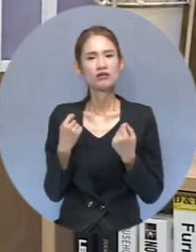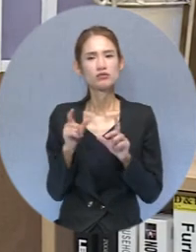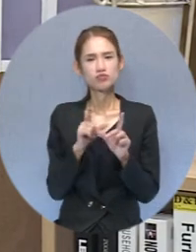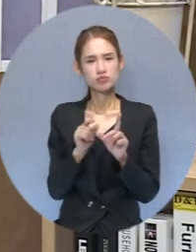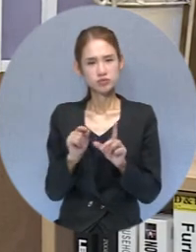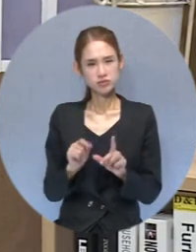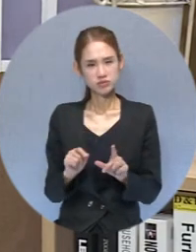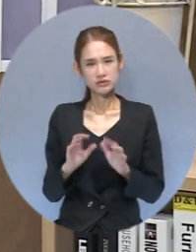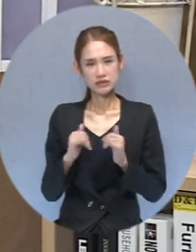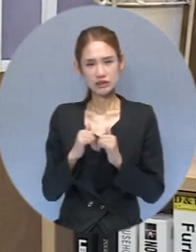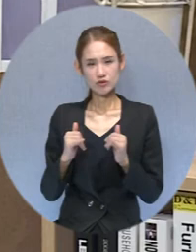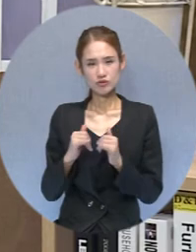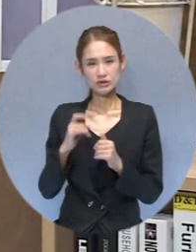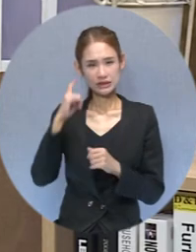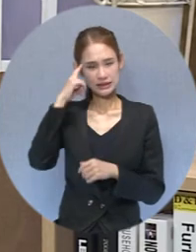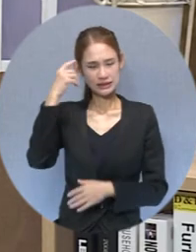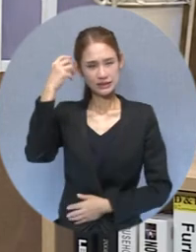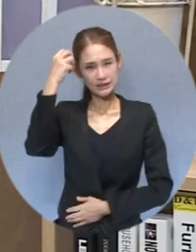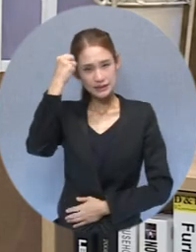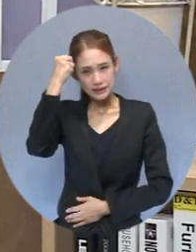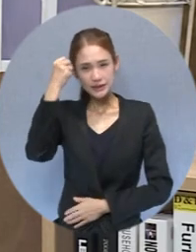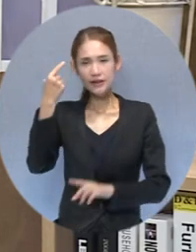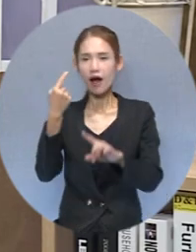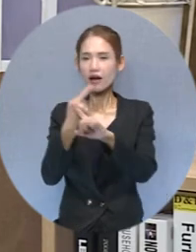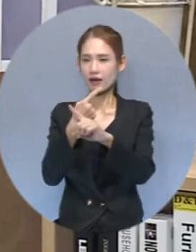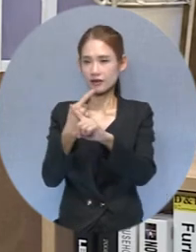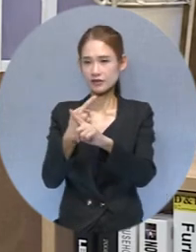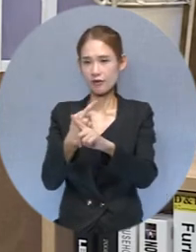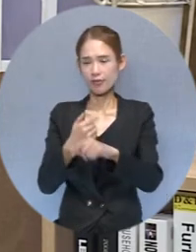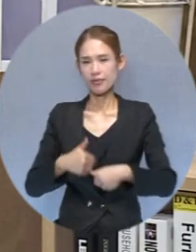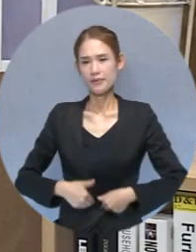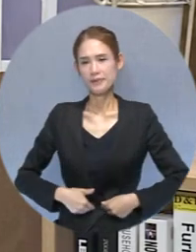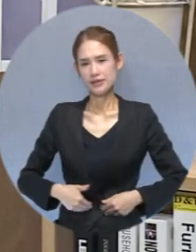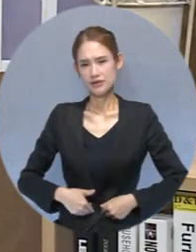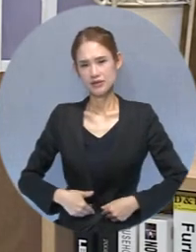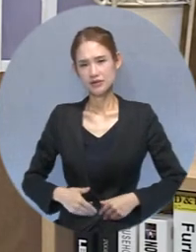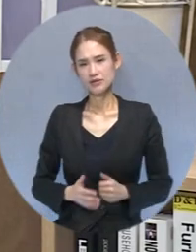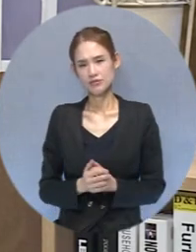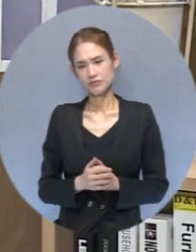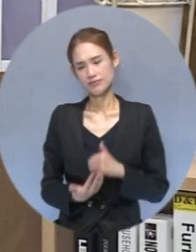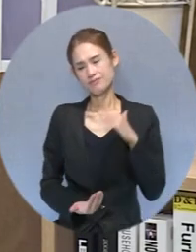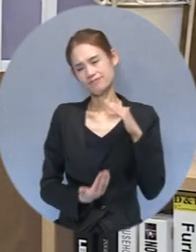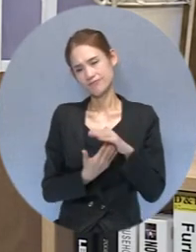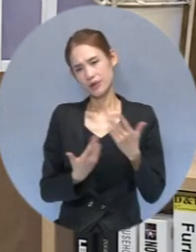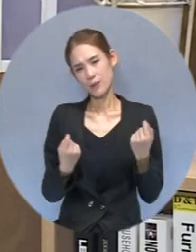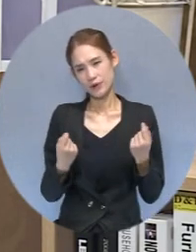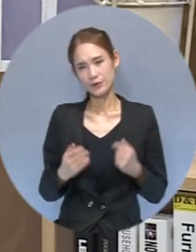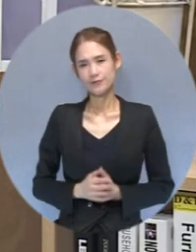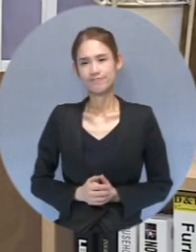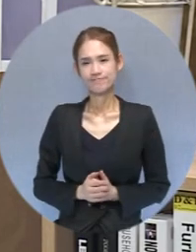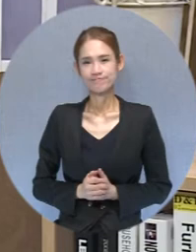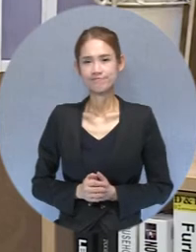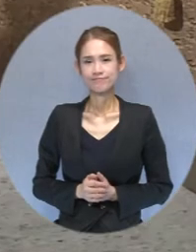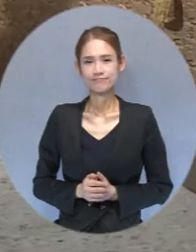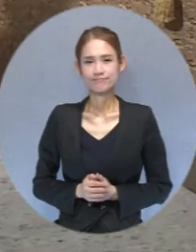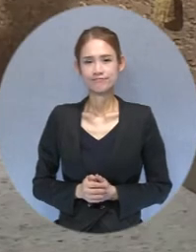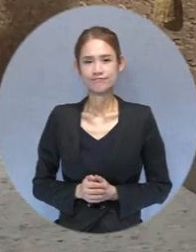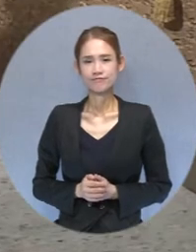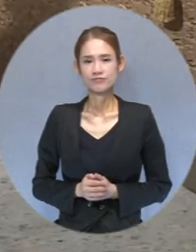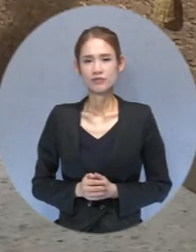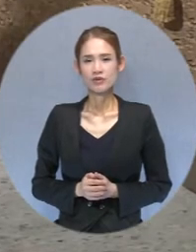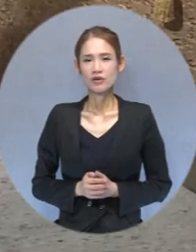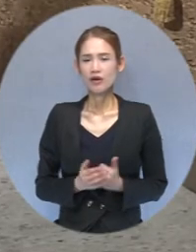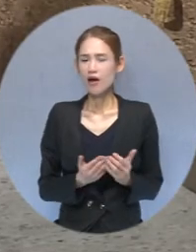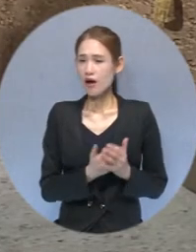조금은 우리 이 시민들과 국민분들이 인식 개선이 조금은 더 이루어져야 되겠다 하는 생각을 들었었거든요. 많이